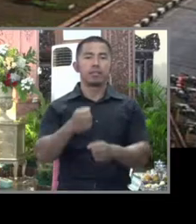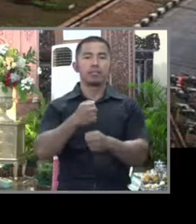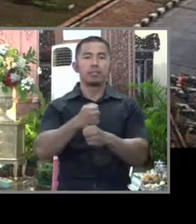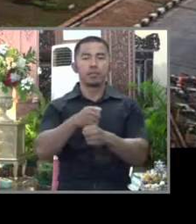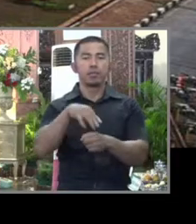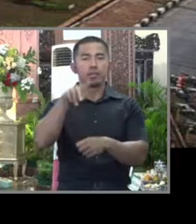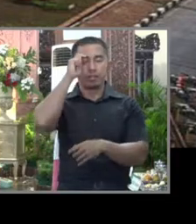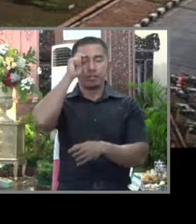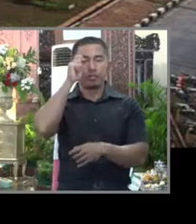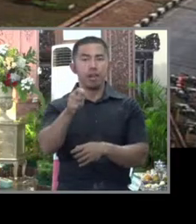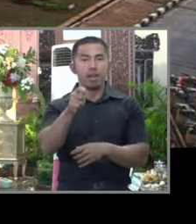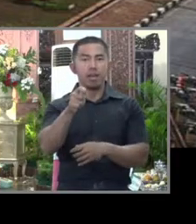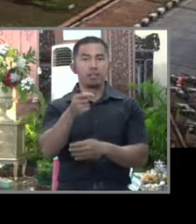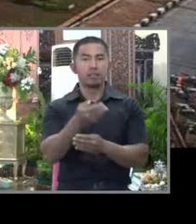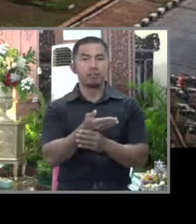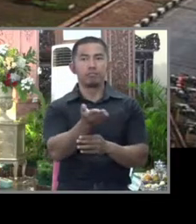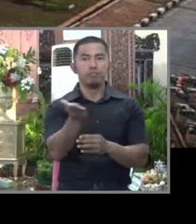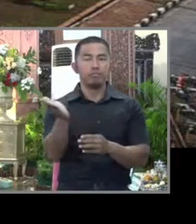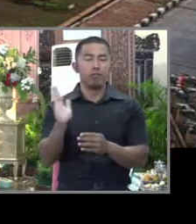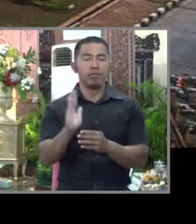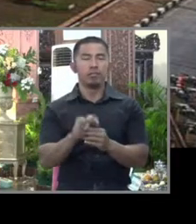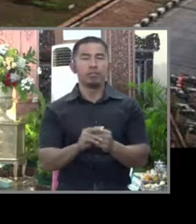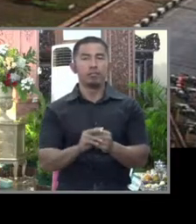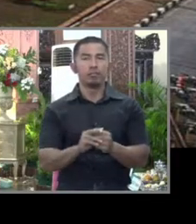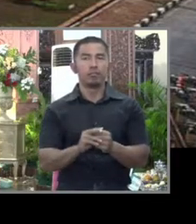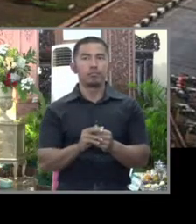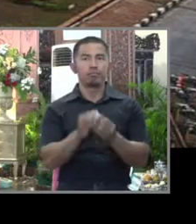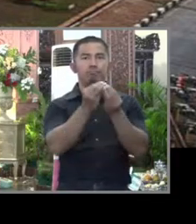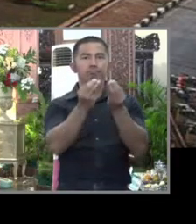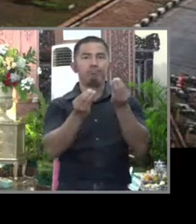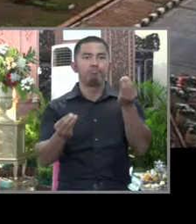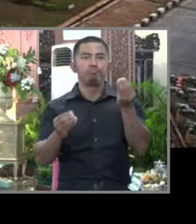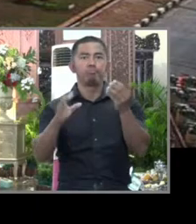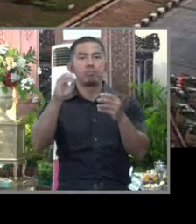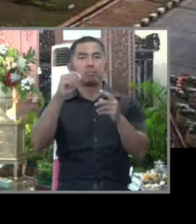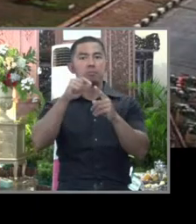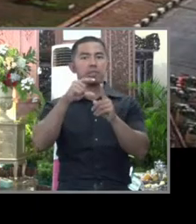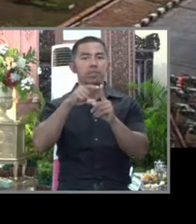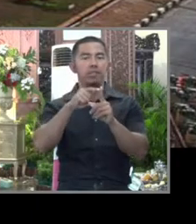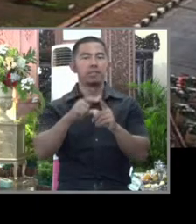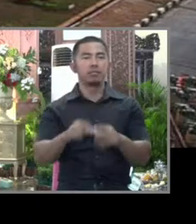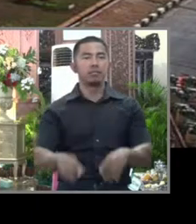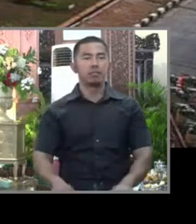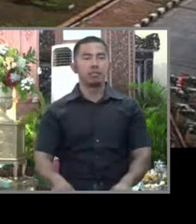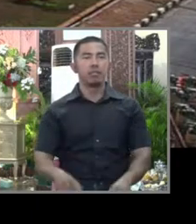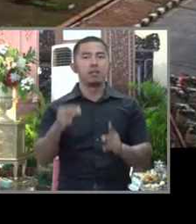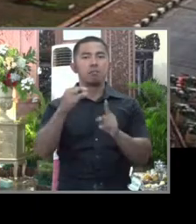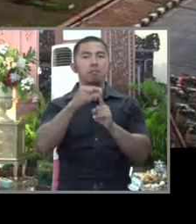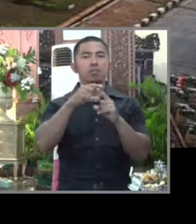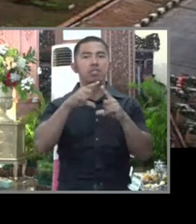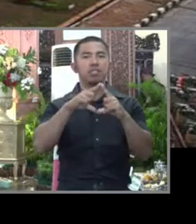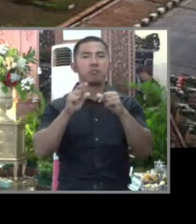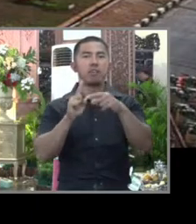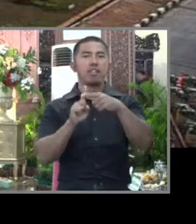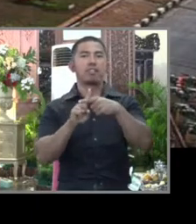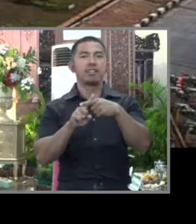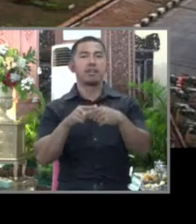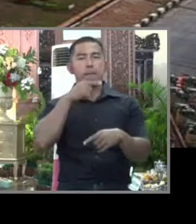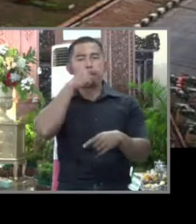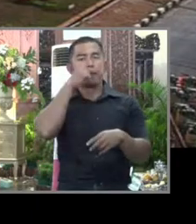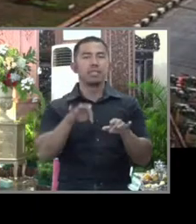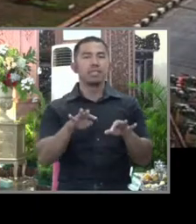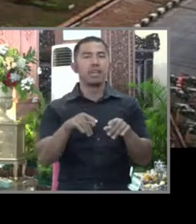saya hormati beserta seluruh jajaran opt seprovinsi Jawa Tengah Pak Sekda